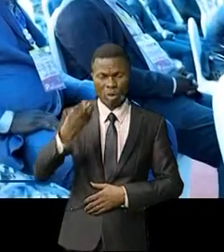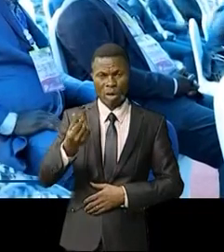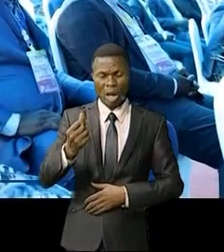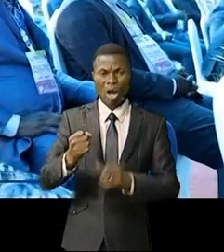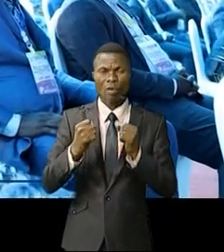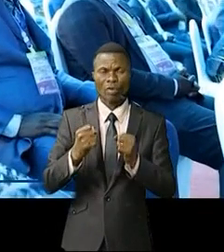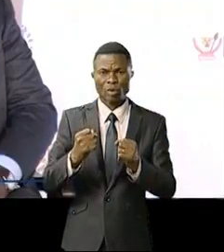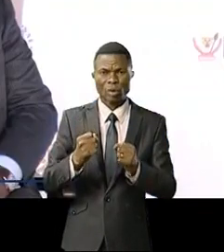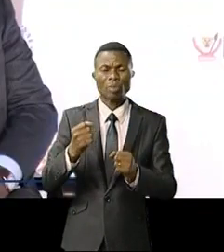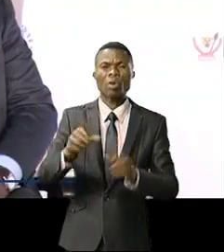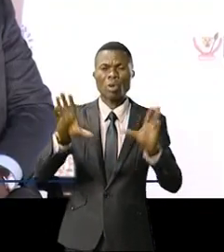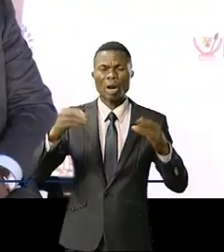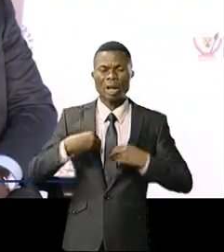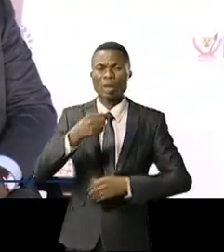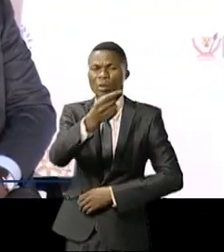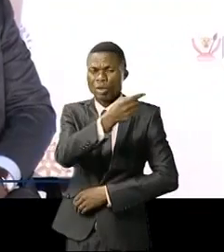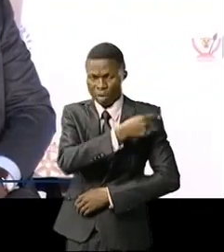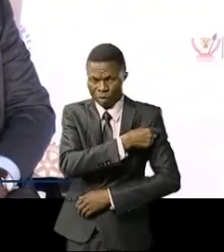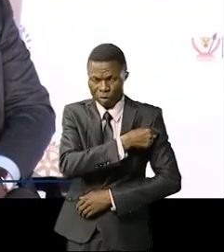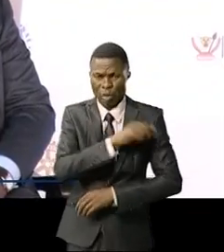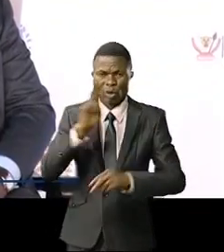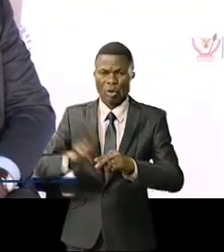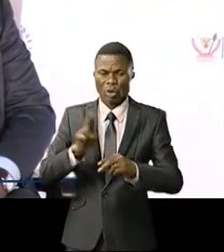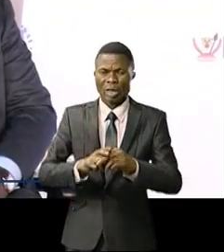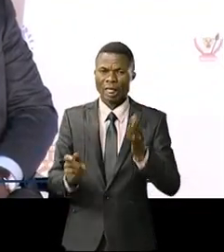durable pour la vaccination et la mise en œuvre des